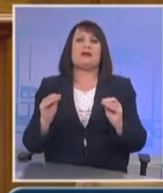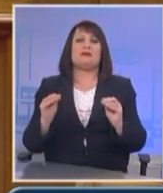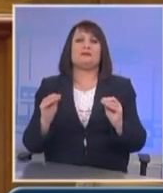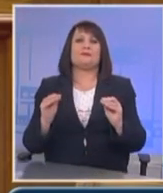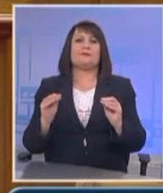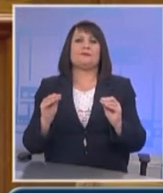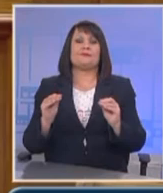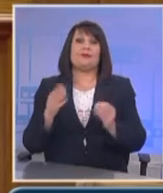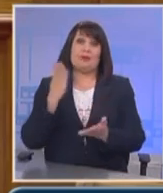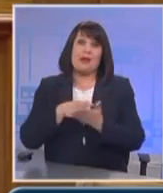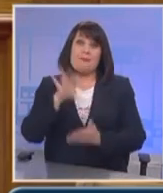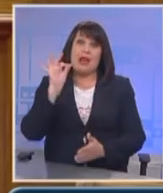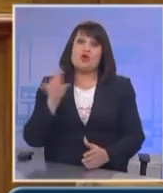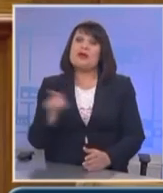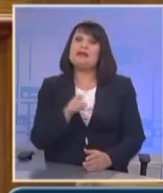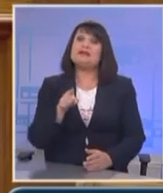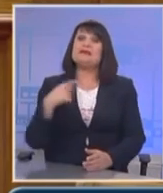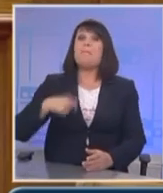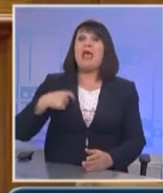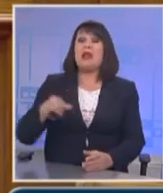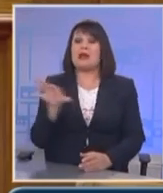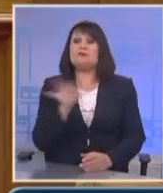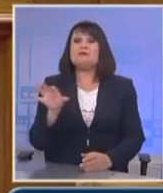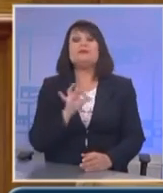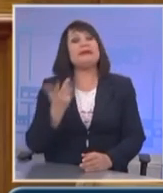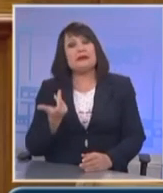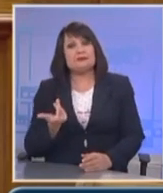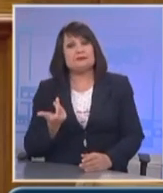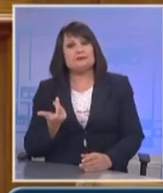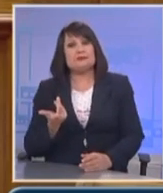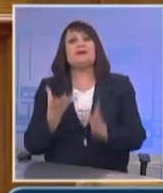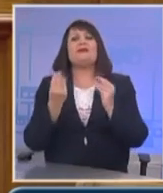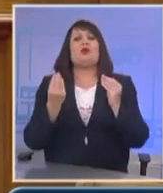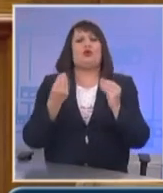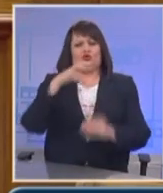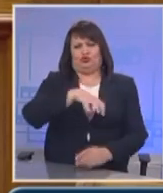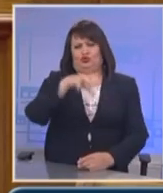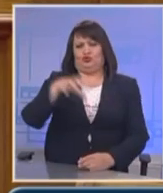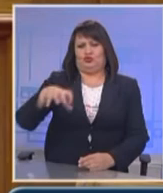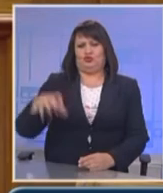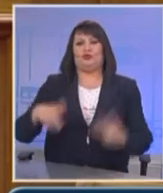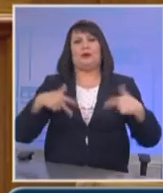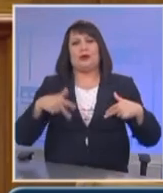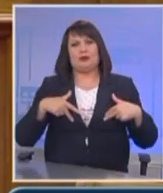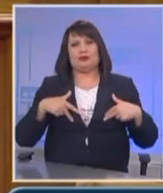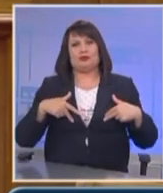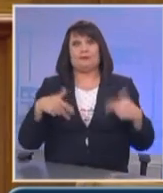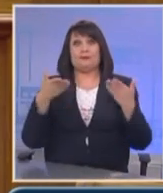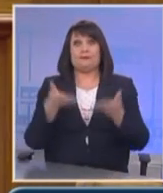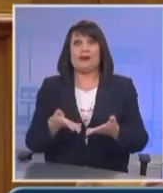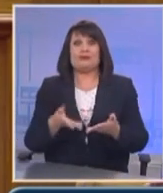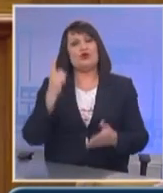με τις επιλογές των στελεχών και σε πάρα πολλούς τομείς του κράτους. Αυτό όμως πια το